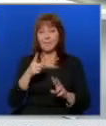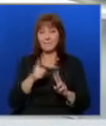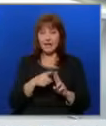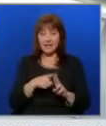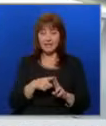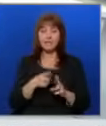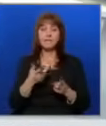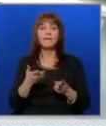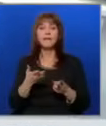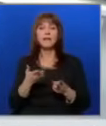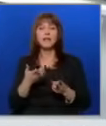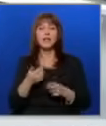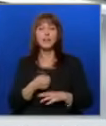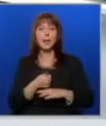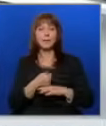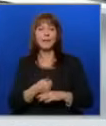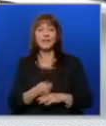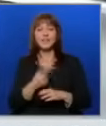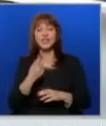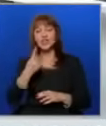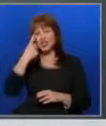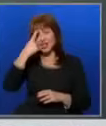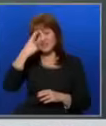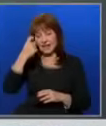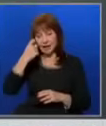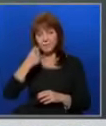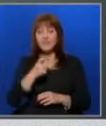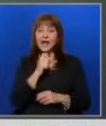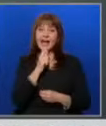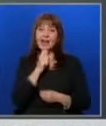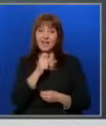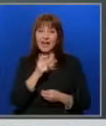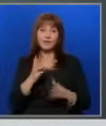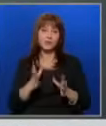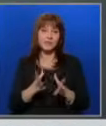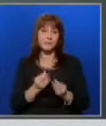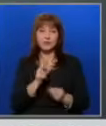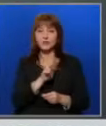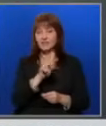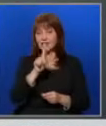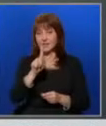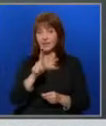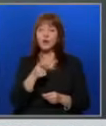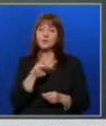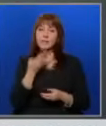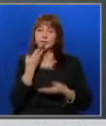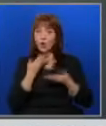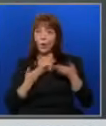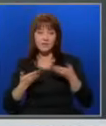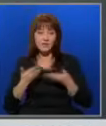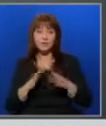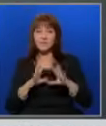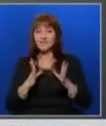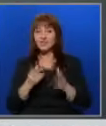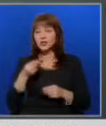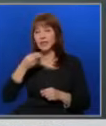Ивайло Симеонов и кметът на Чавдар Григор Даулов. Референдум започва в 21 и в него ще обсъдим всички актуални